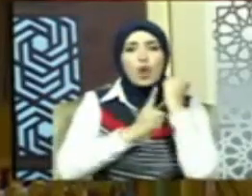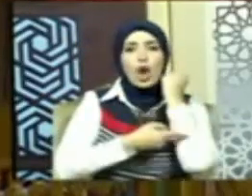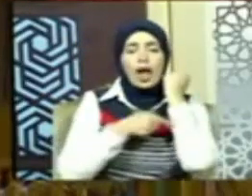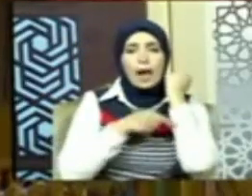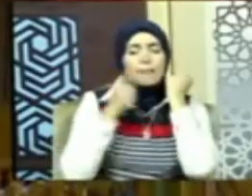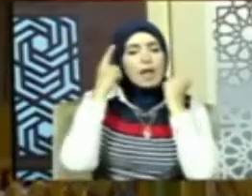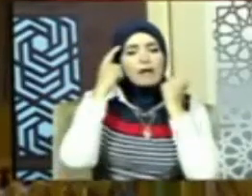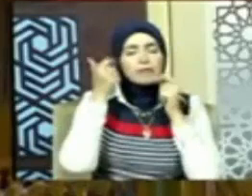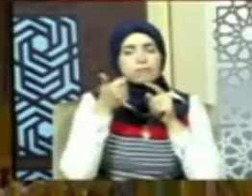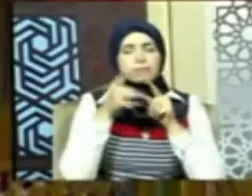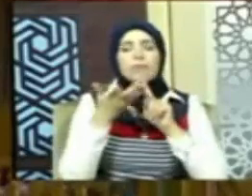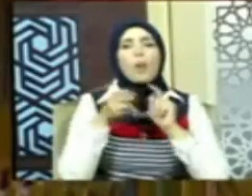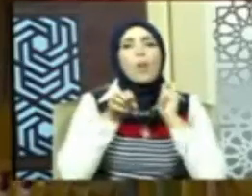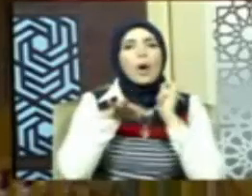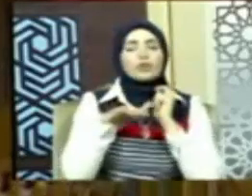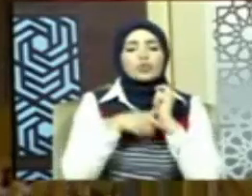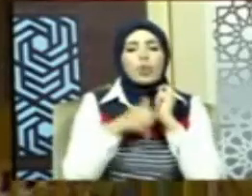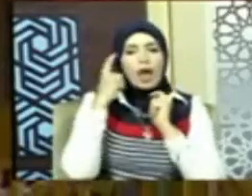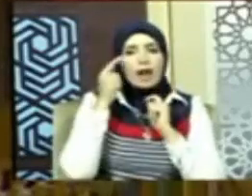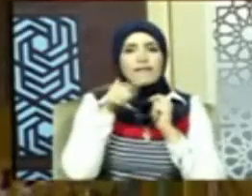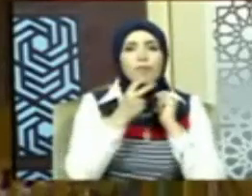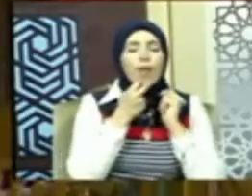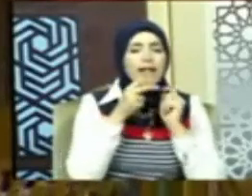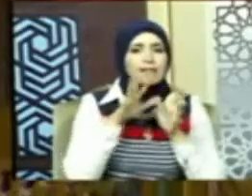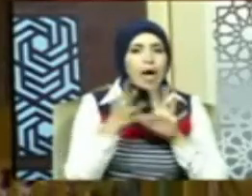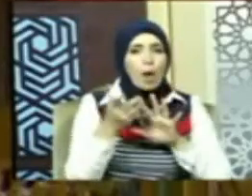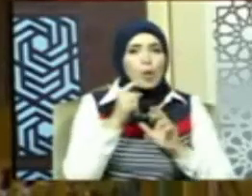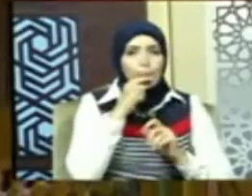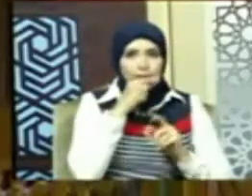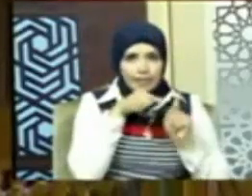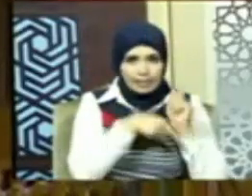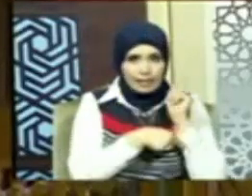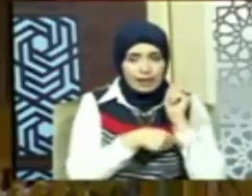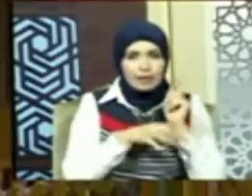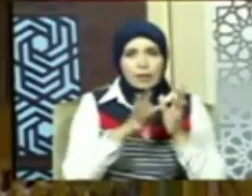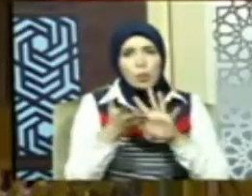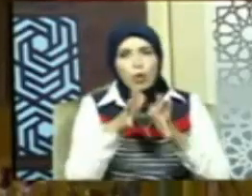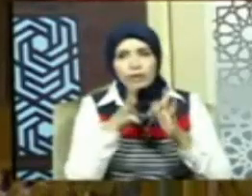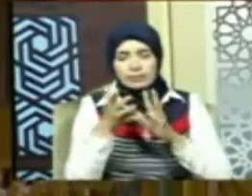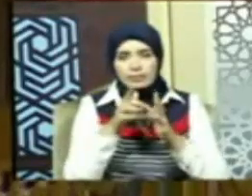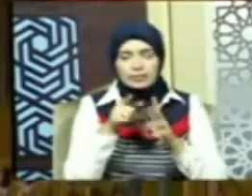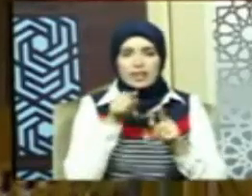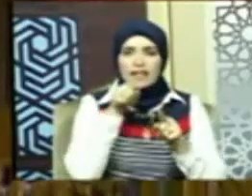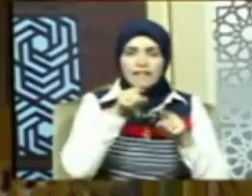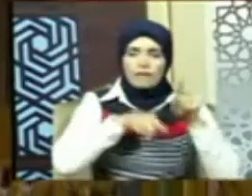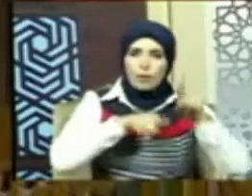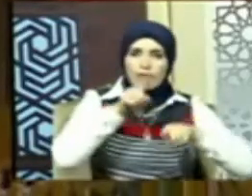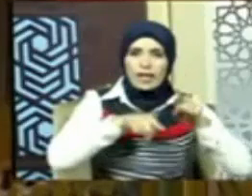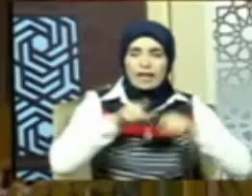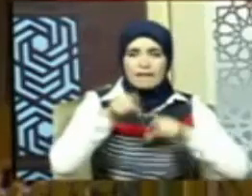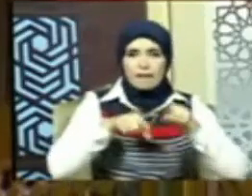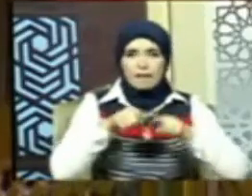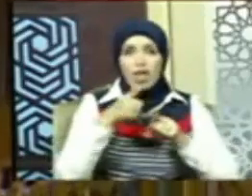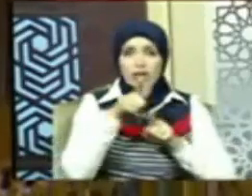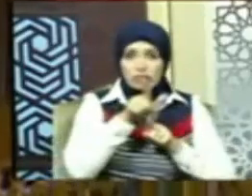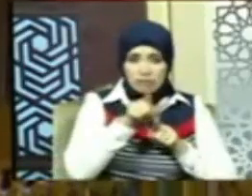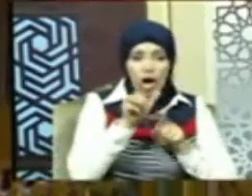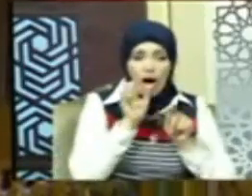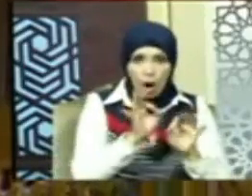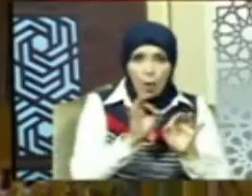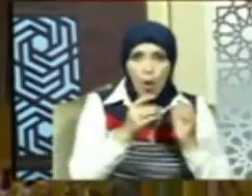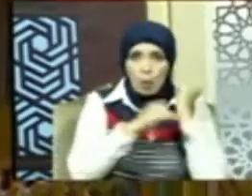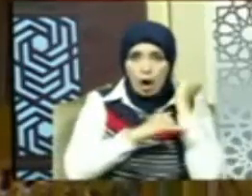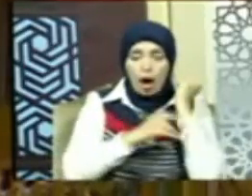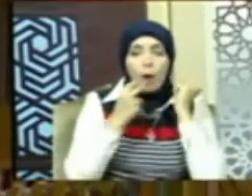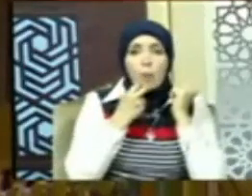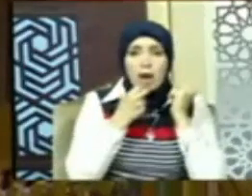ذكر أو أنثى. هذا علم نسبي في حالات محددة بعد